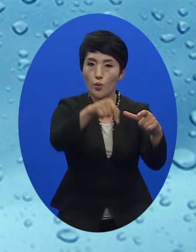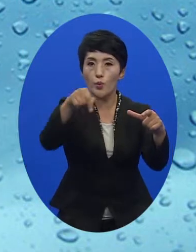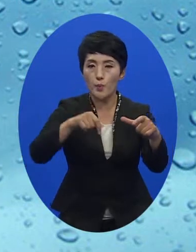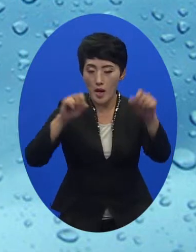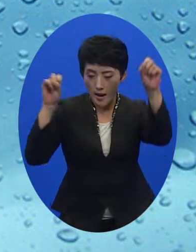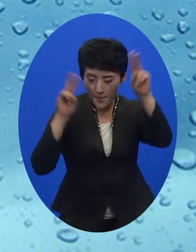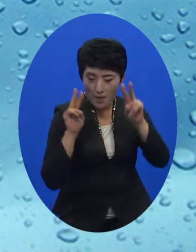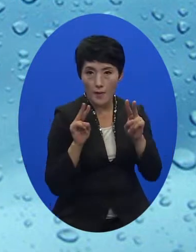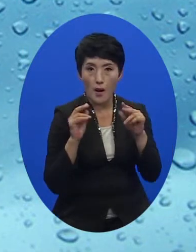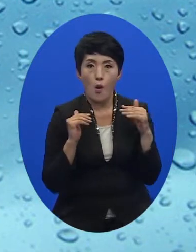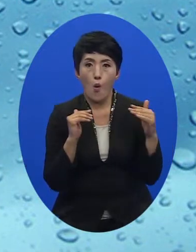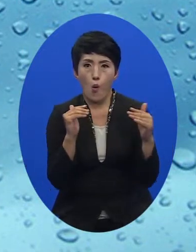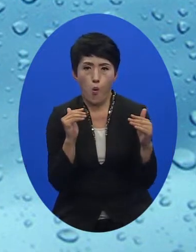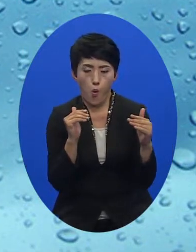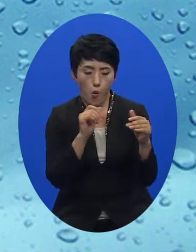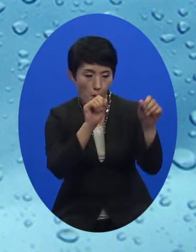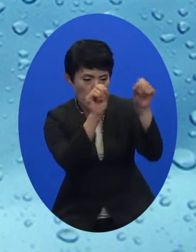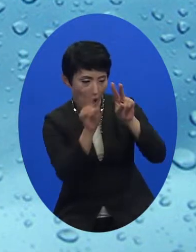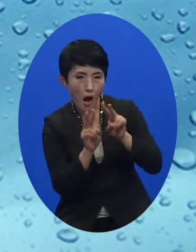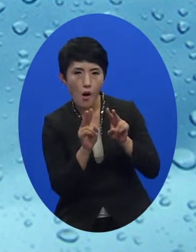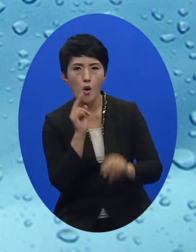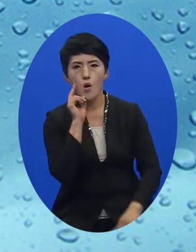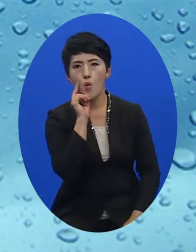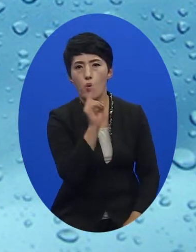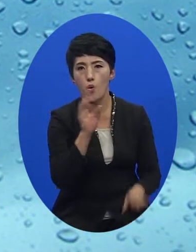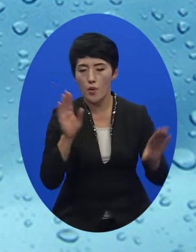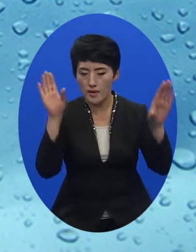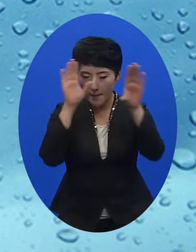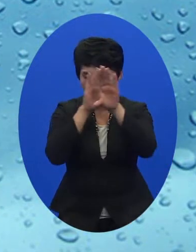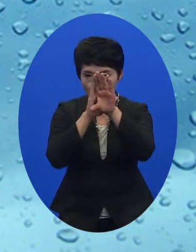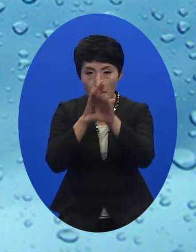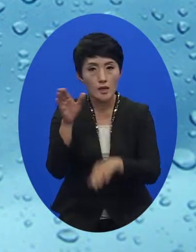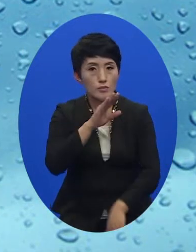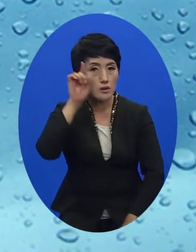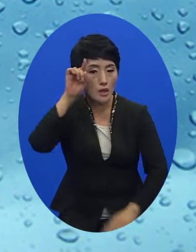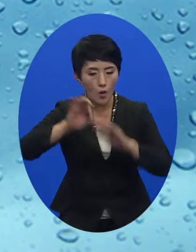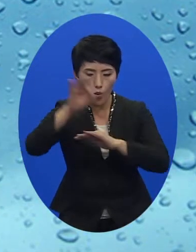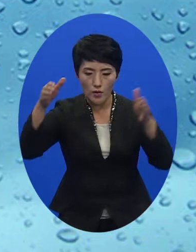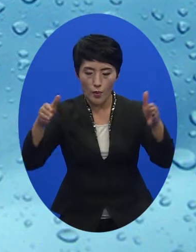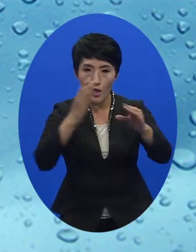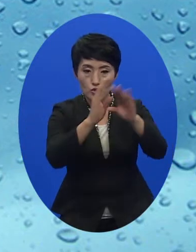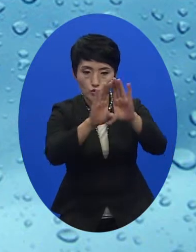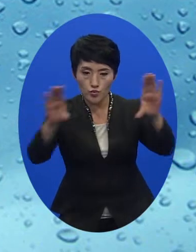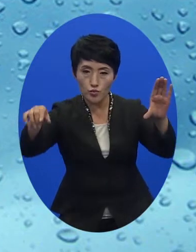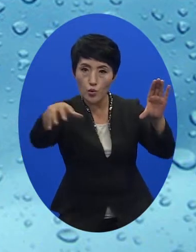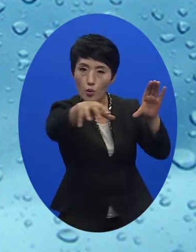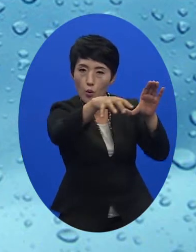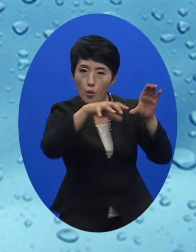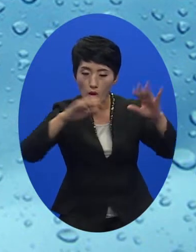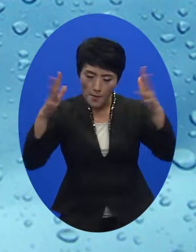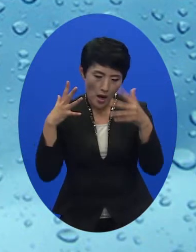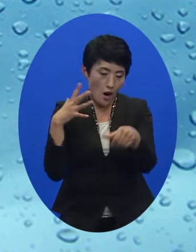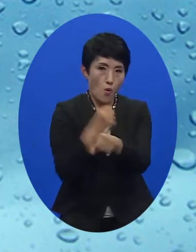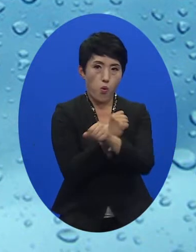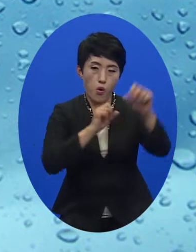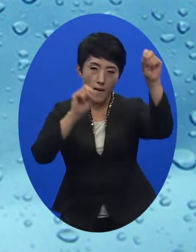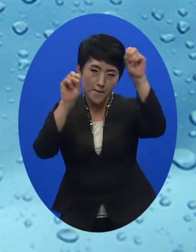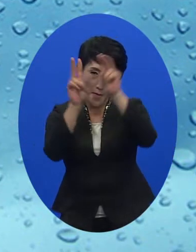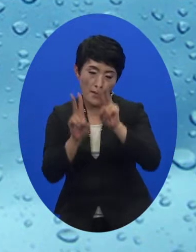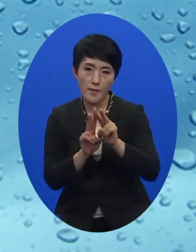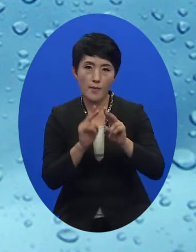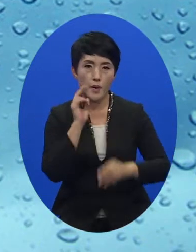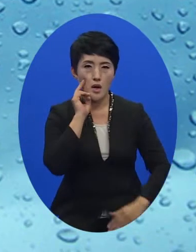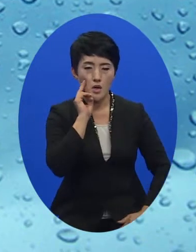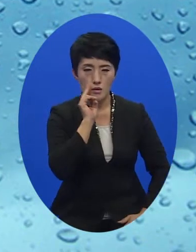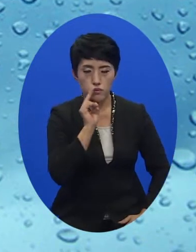중심으로 천둥, 번개가 치는 곳이 있습니다. 오늘 밤부터 내일 오전 사이에 중부지방을 중심으로는 돌풍과 함께 천둥,